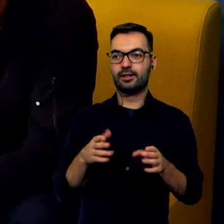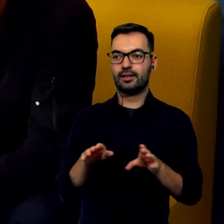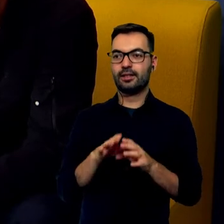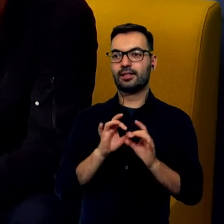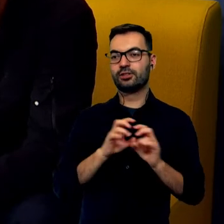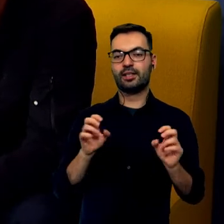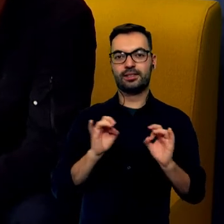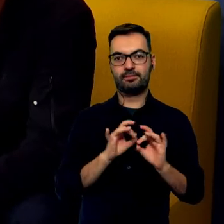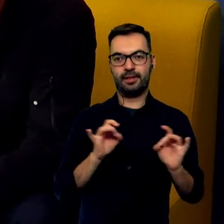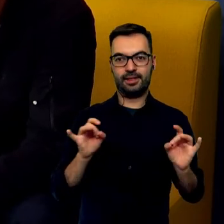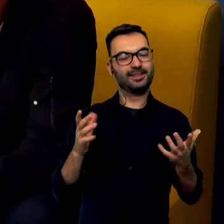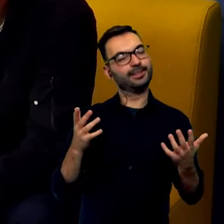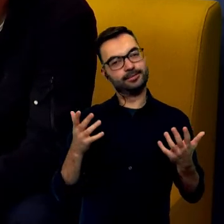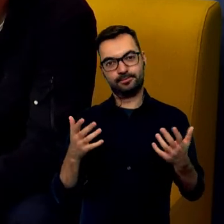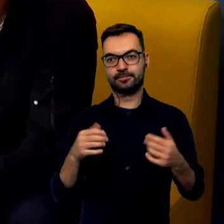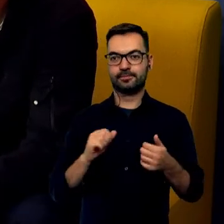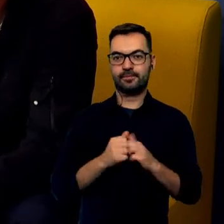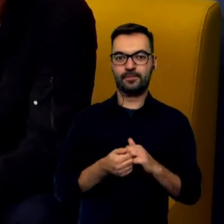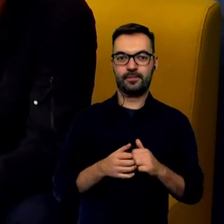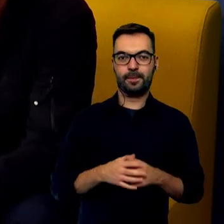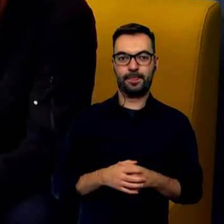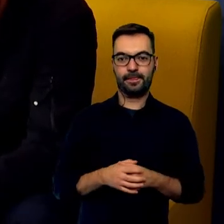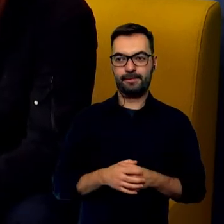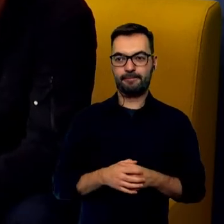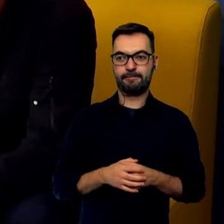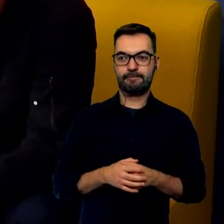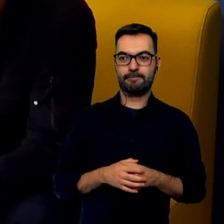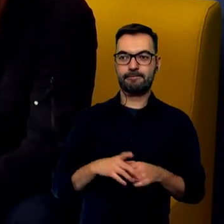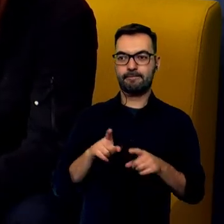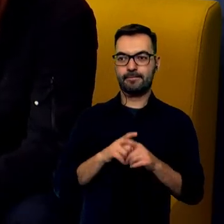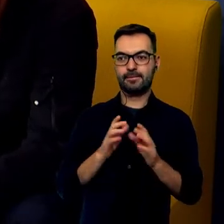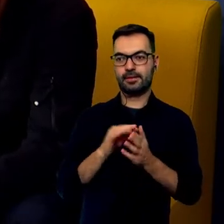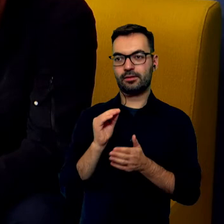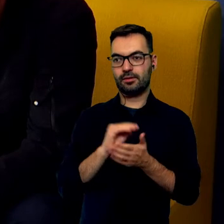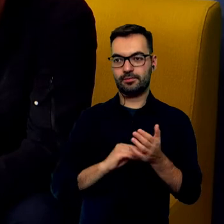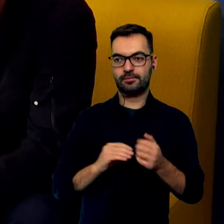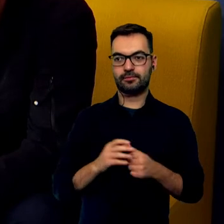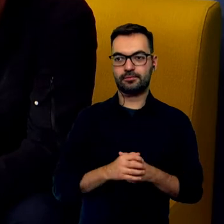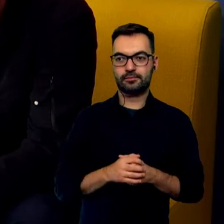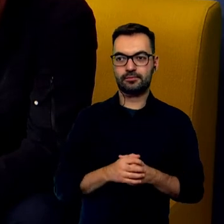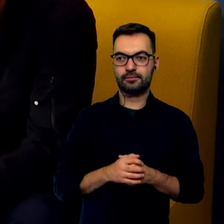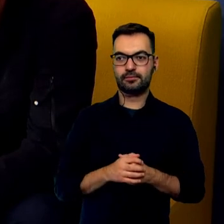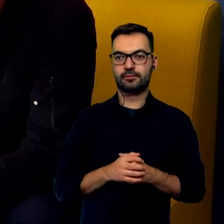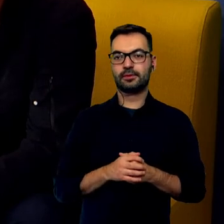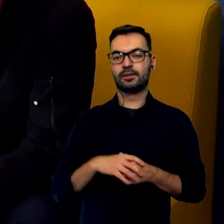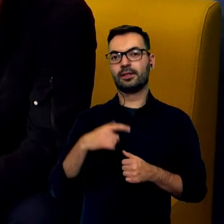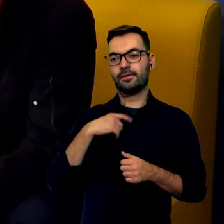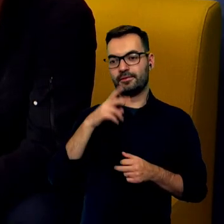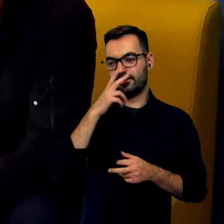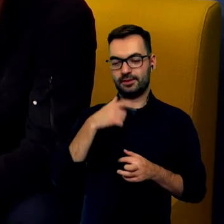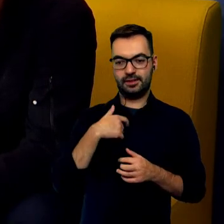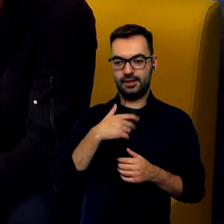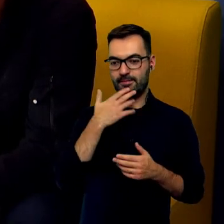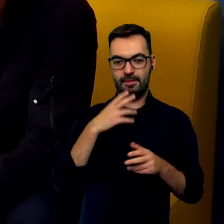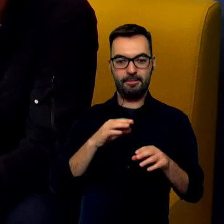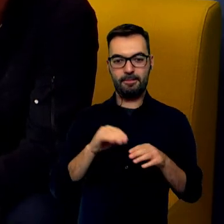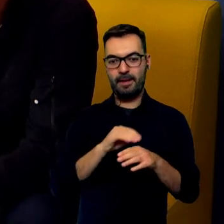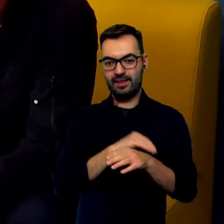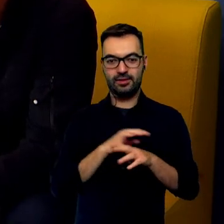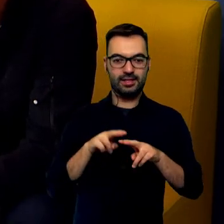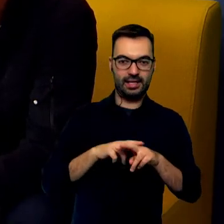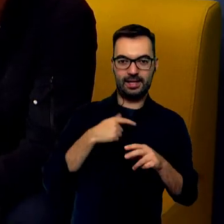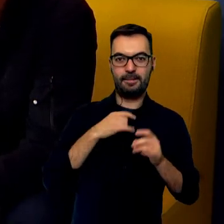czas pandemii mocno to zweryfikował. To też jest opisane w książce, gdzie zobaczyłem, że no, nie mam narzędzi